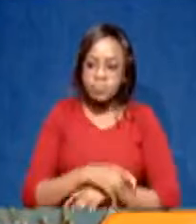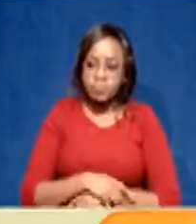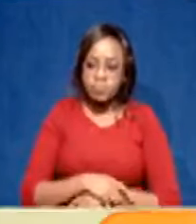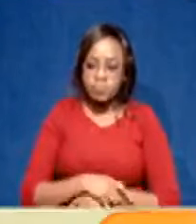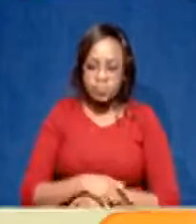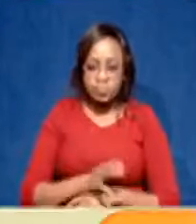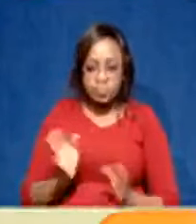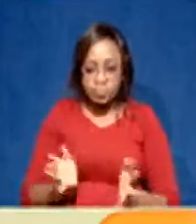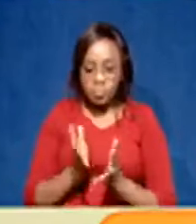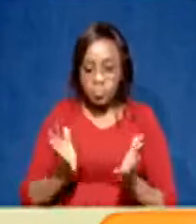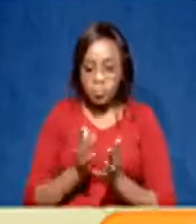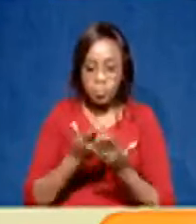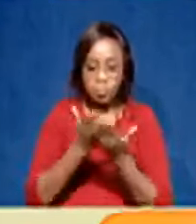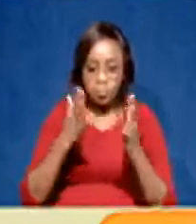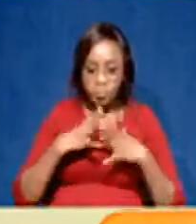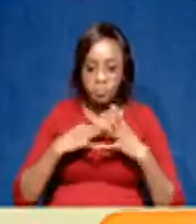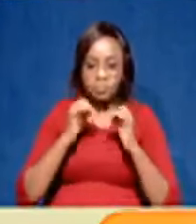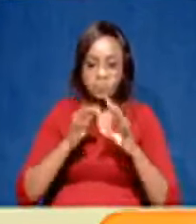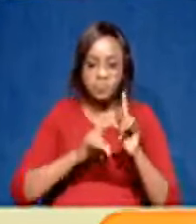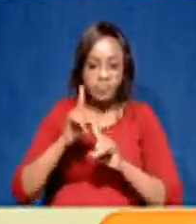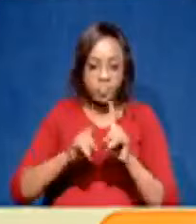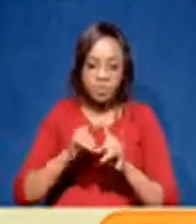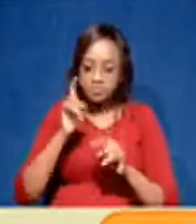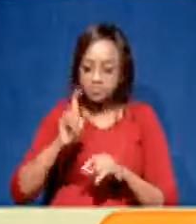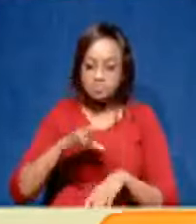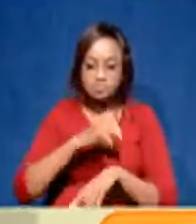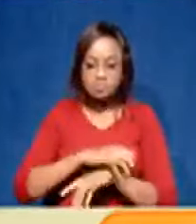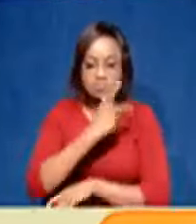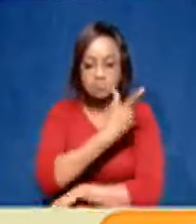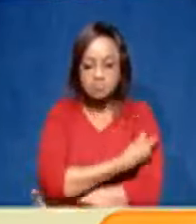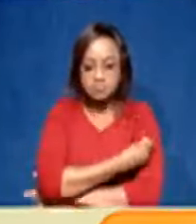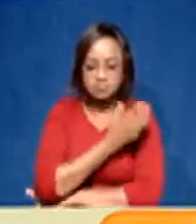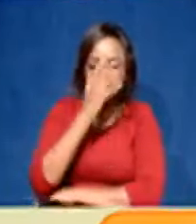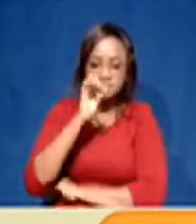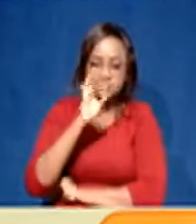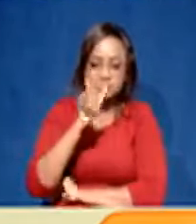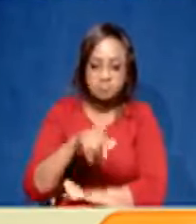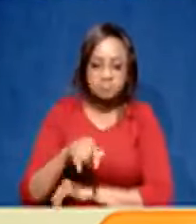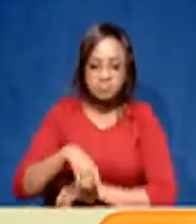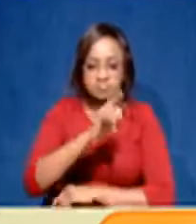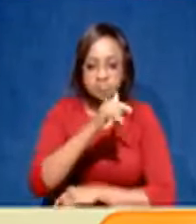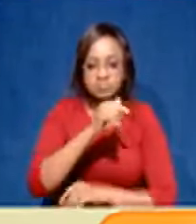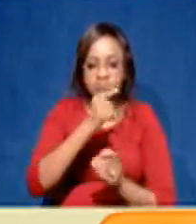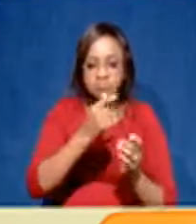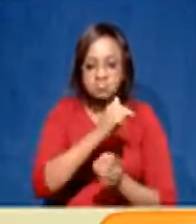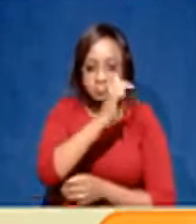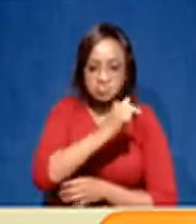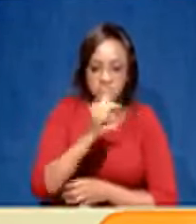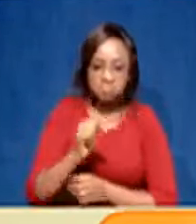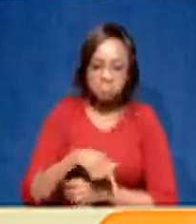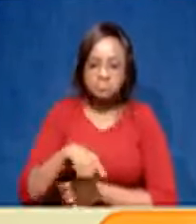Tunataidi sana tuwapatie kila mtu mwenye anasafiri hiyo chanjo. Ndio maana unasikia mtu akienda Tanzania, mtu akienda Uganda, mtu akisafiri